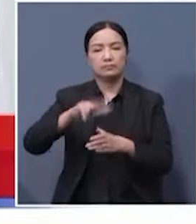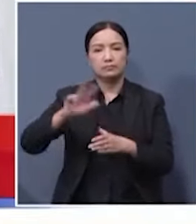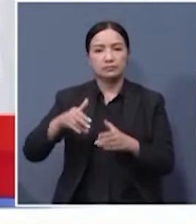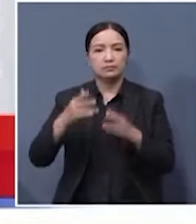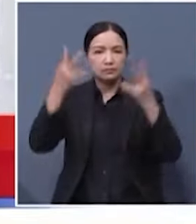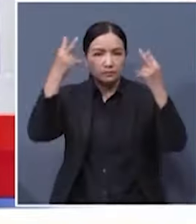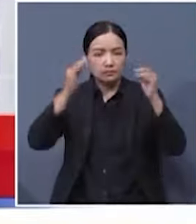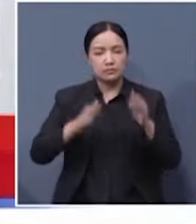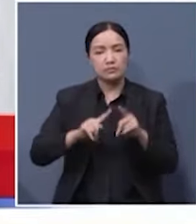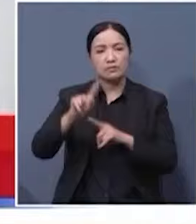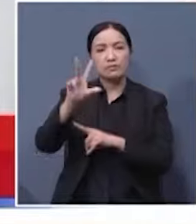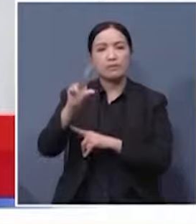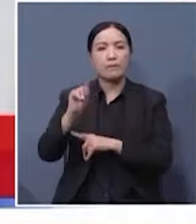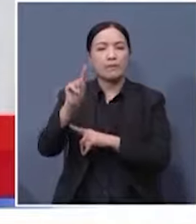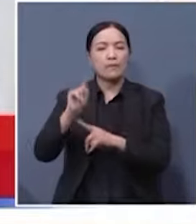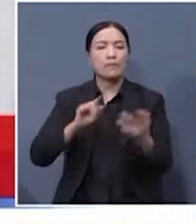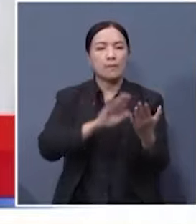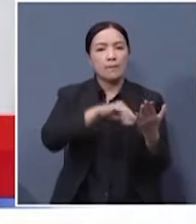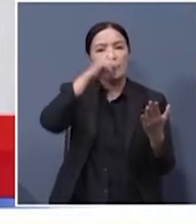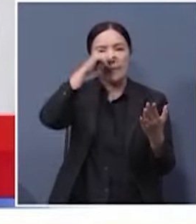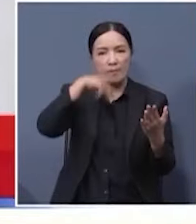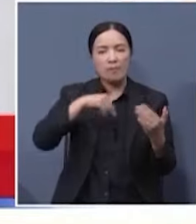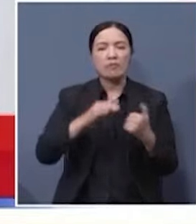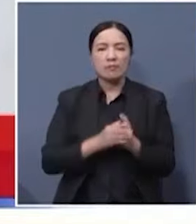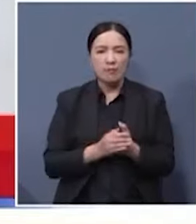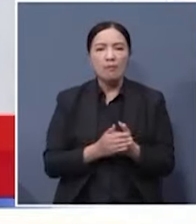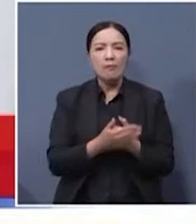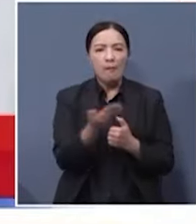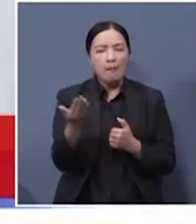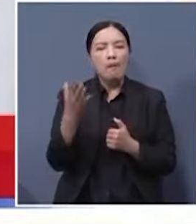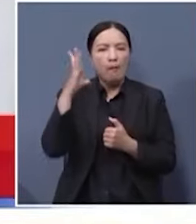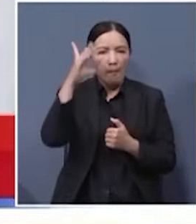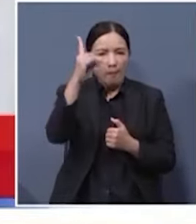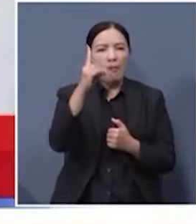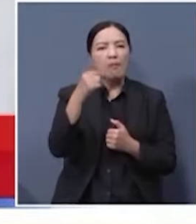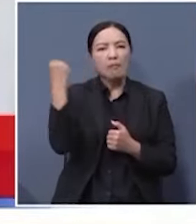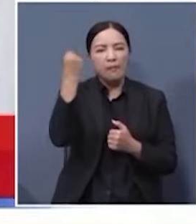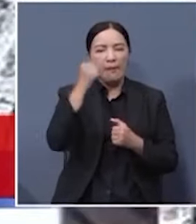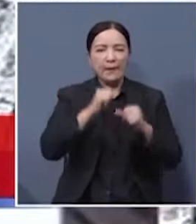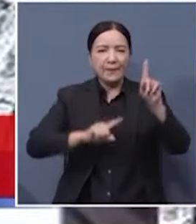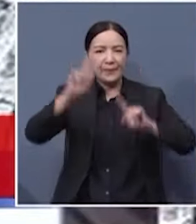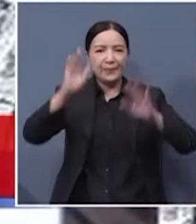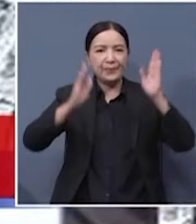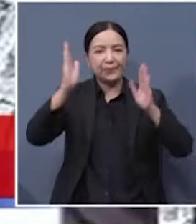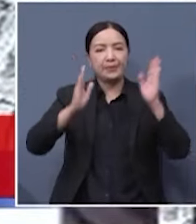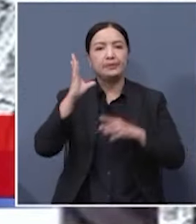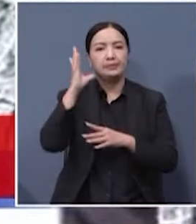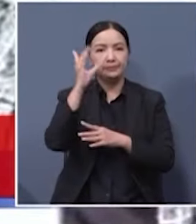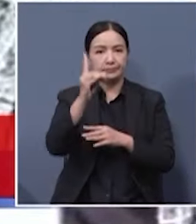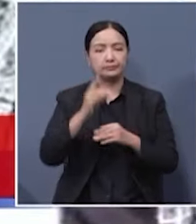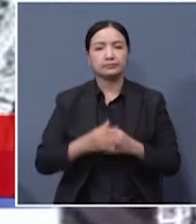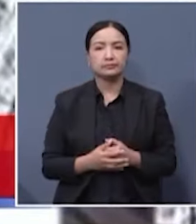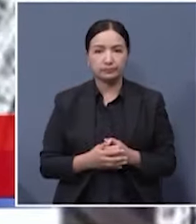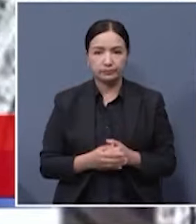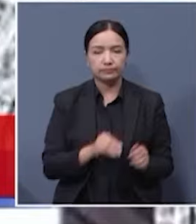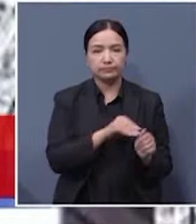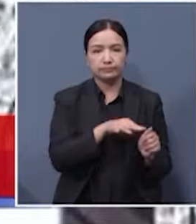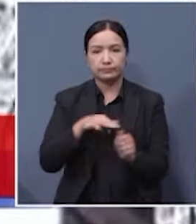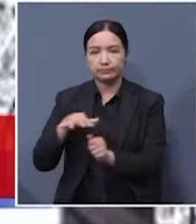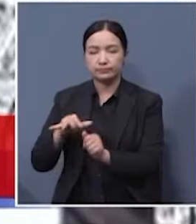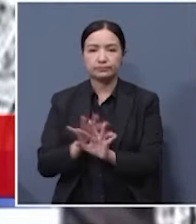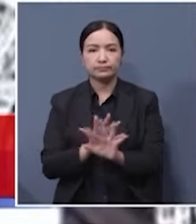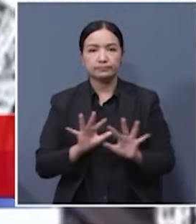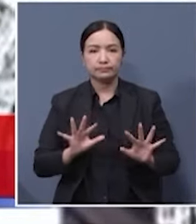นที่31ของประเทศไทยต่อที่ประชุมสภาผู้แทนราษฎรให้โหวตกันพรุ่งนี้โดยแกนนำของพรรคร่วมรัฐบาลที่ร่วมแถลงข่าว